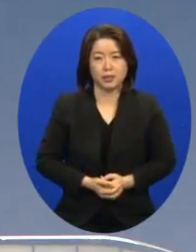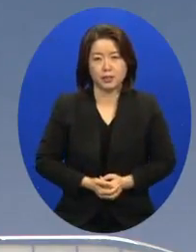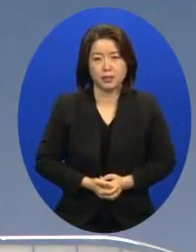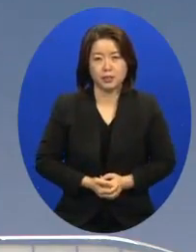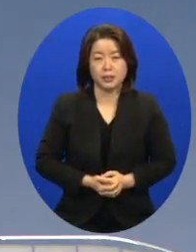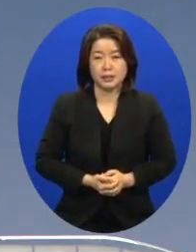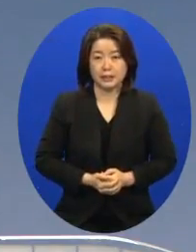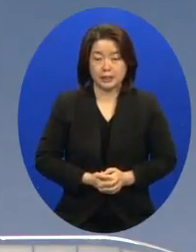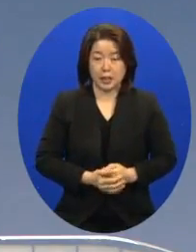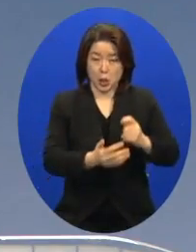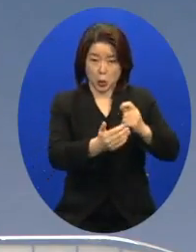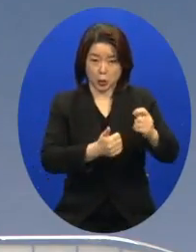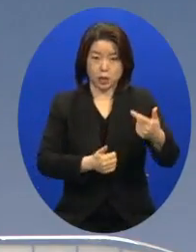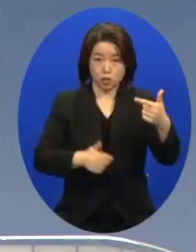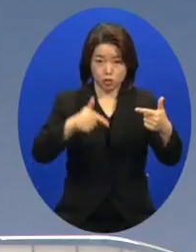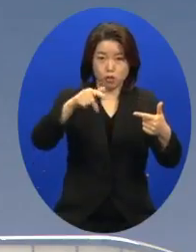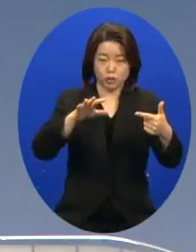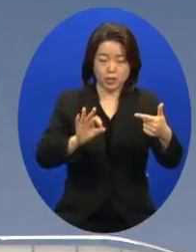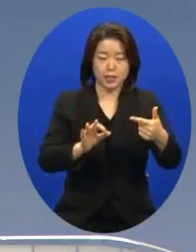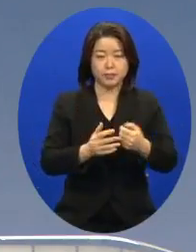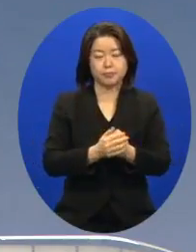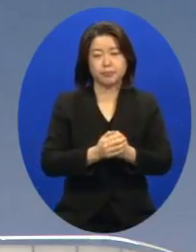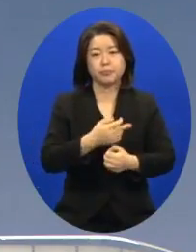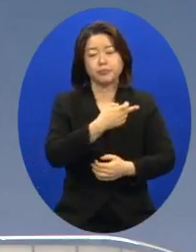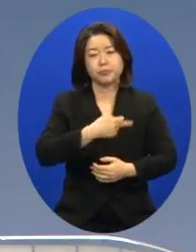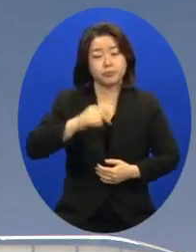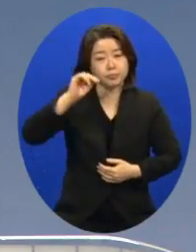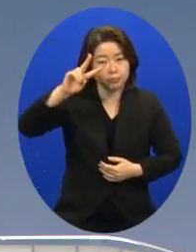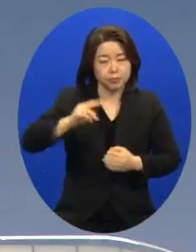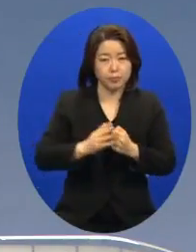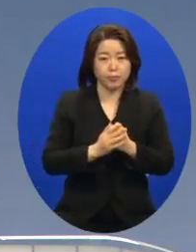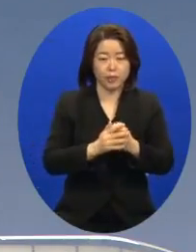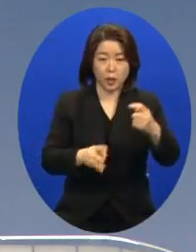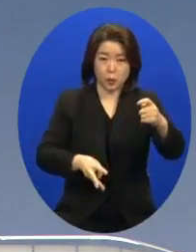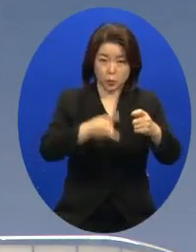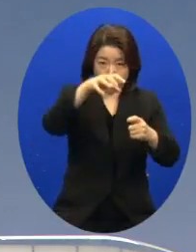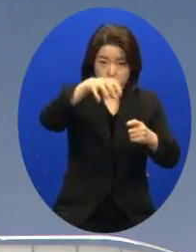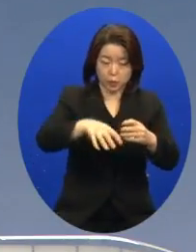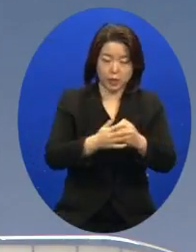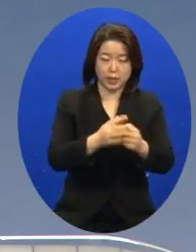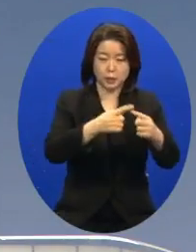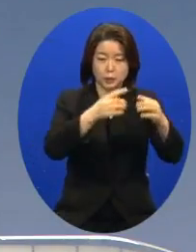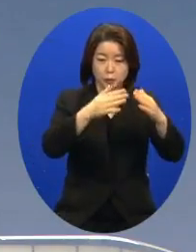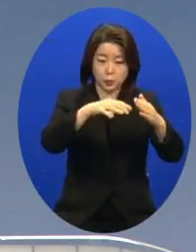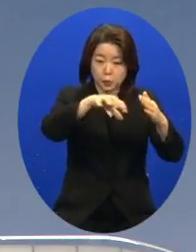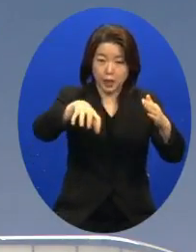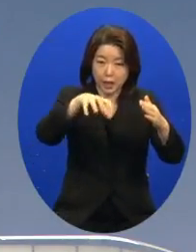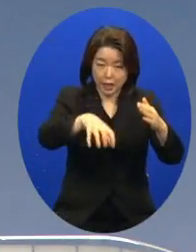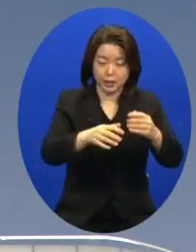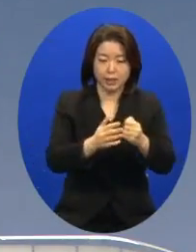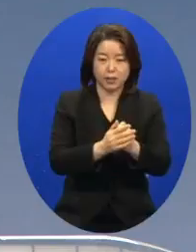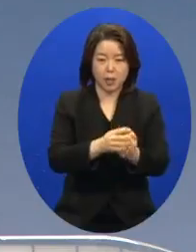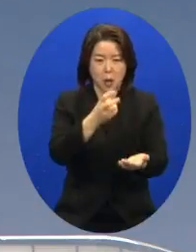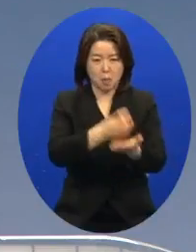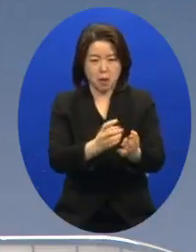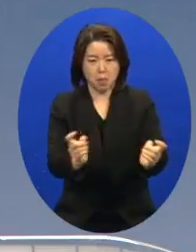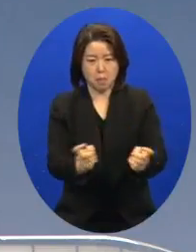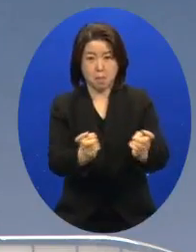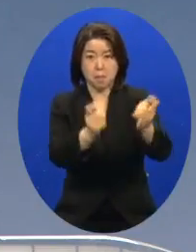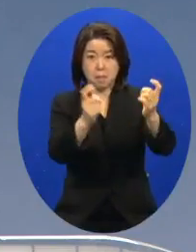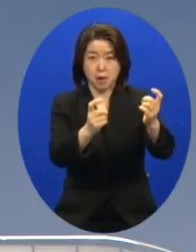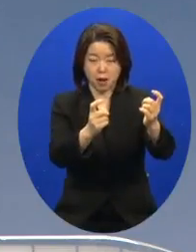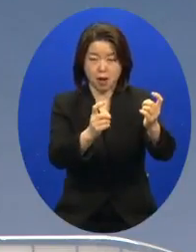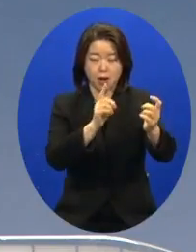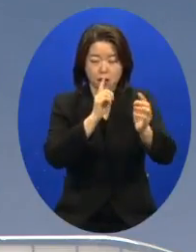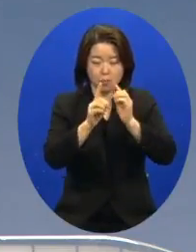고리 늦어서 6장에서 사도 바울은 고린도교회 안에 교인들 사이에 소송이 벌어진 일에 대해서